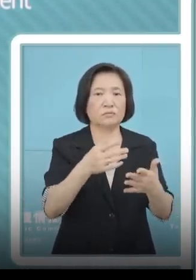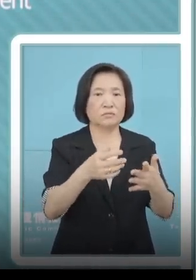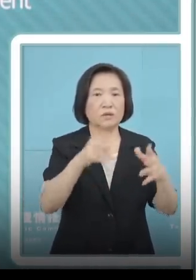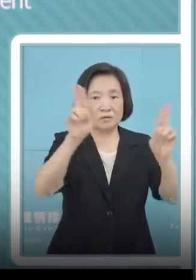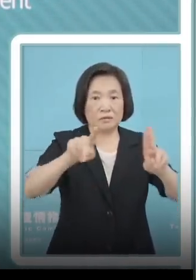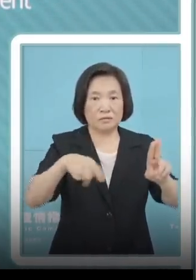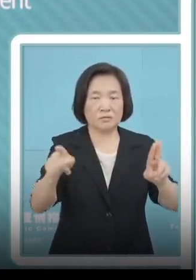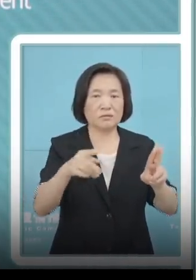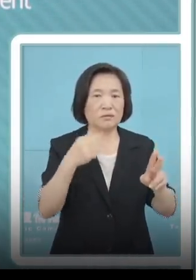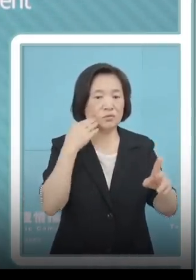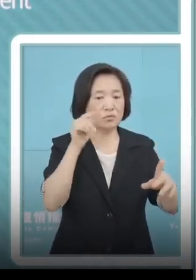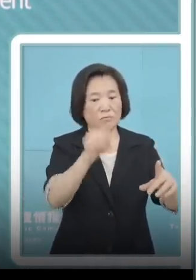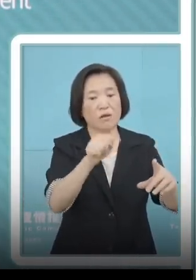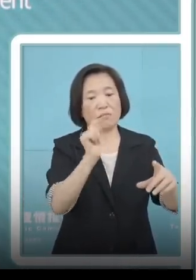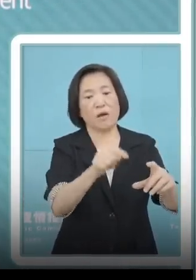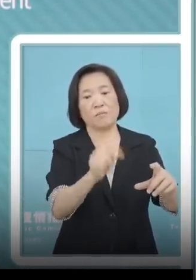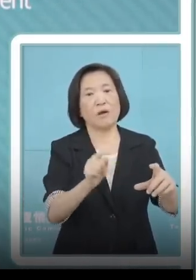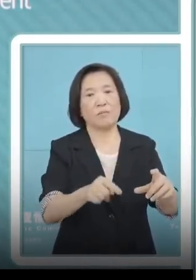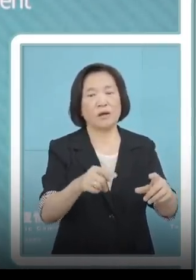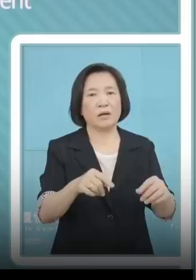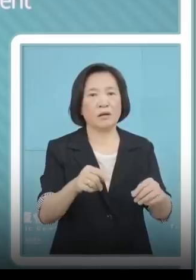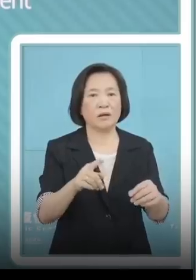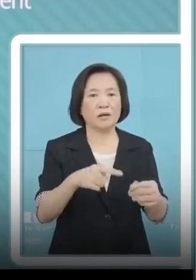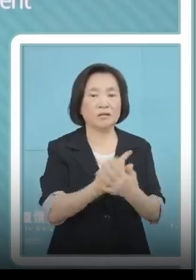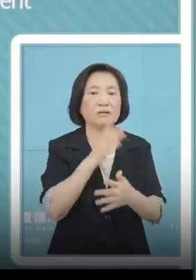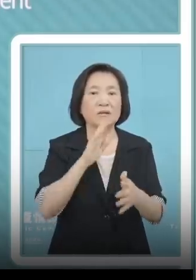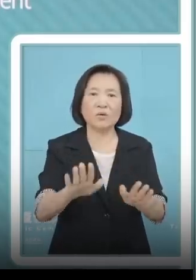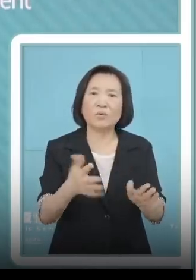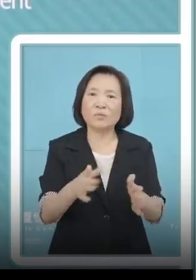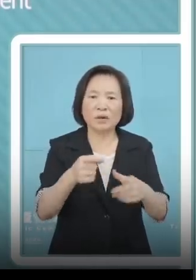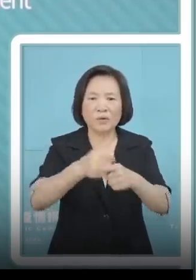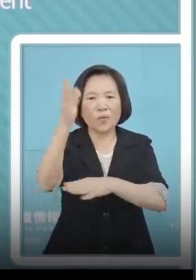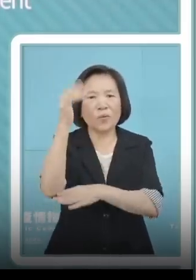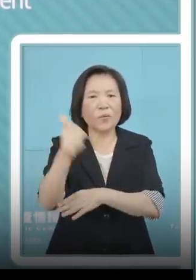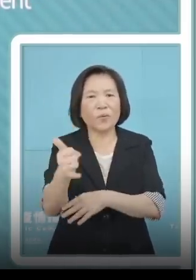一个 Enter 就转进去了。啊，我们国家还要把公务员